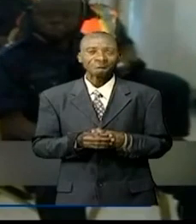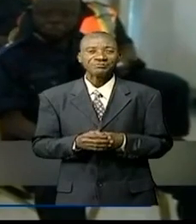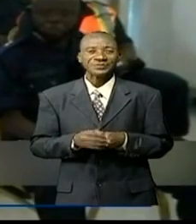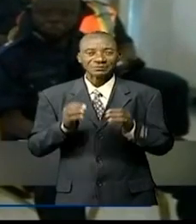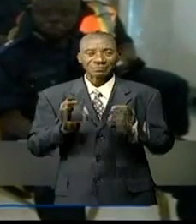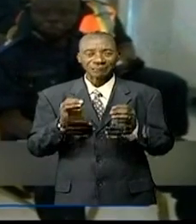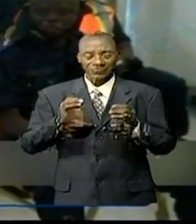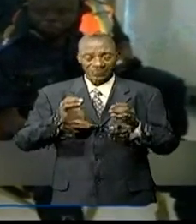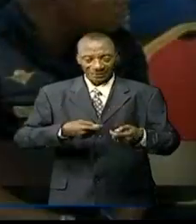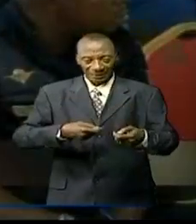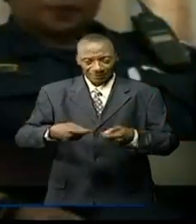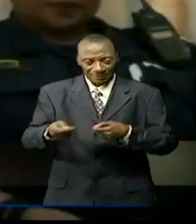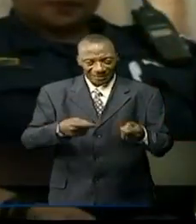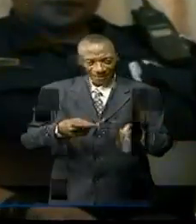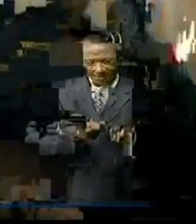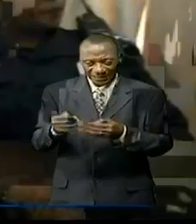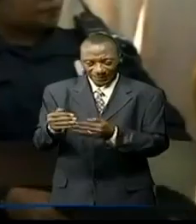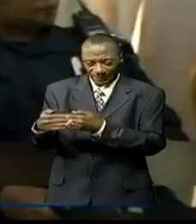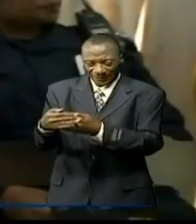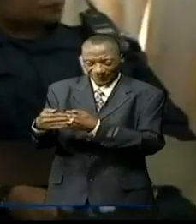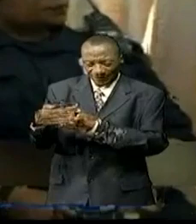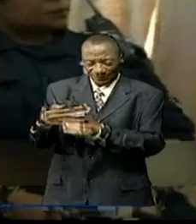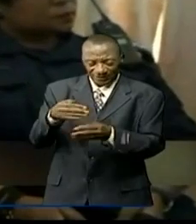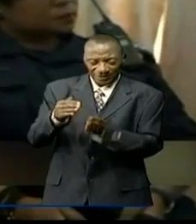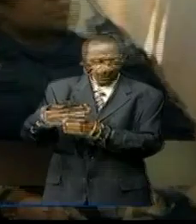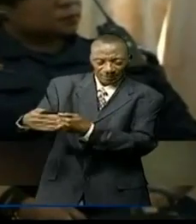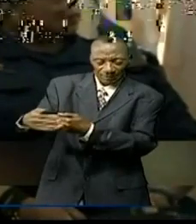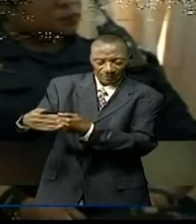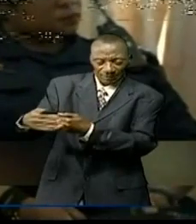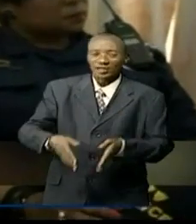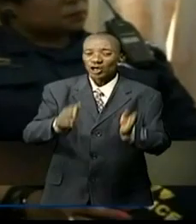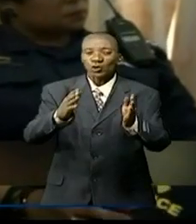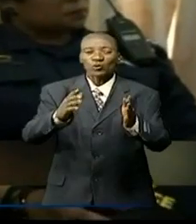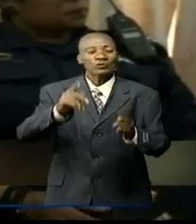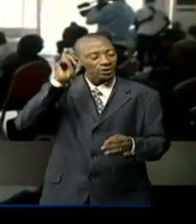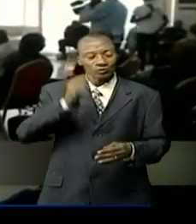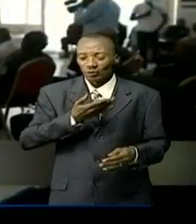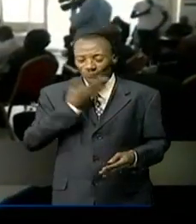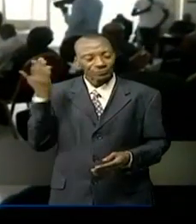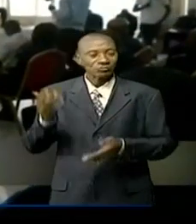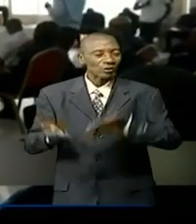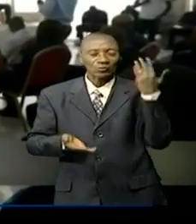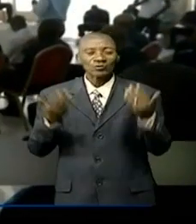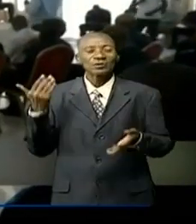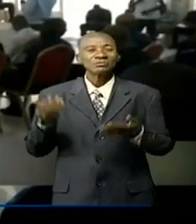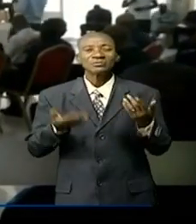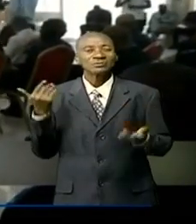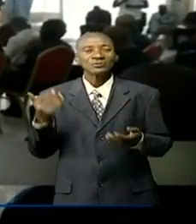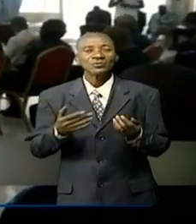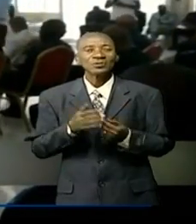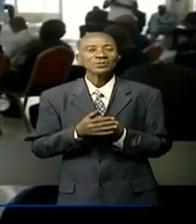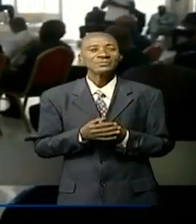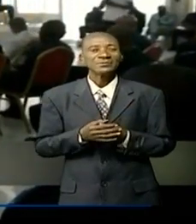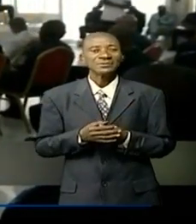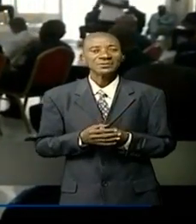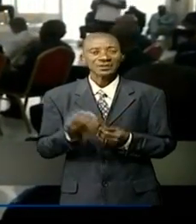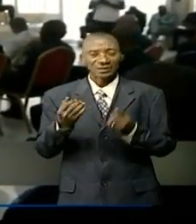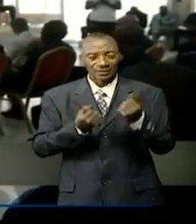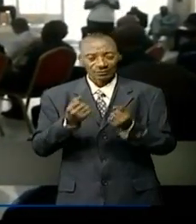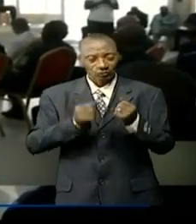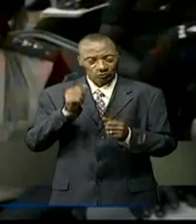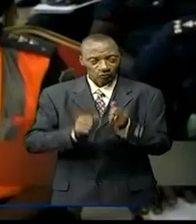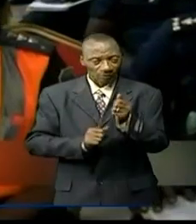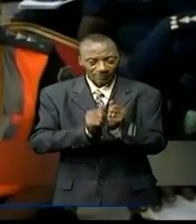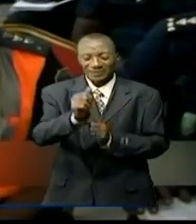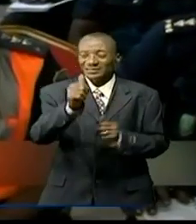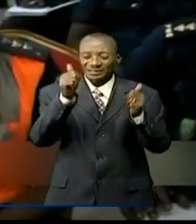pirates disparaissent. La nuisance sonore reste aussi dans le vise de la police. À partir de 21h, tout bruit de la musique doit